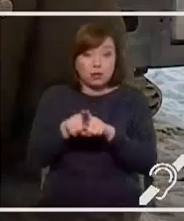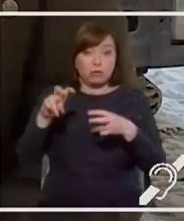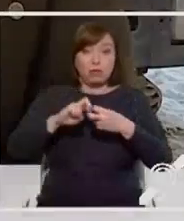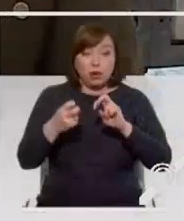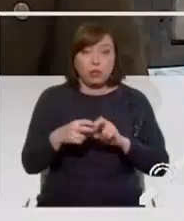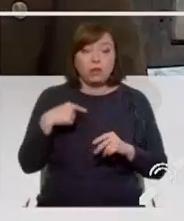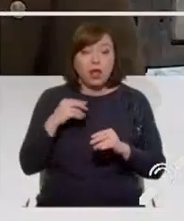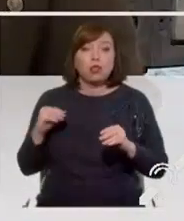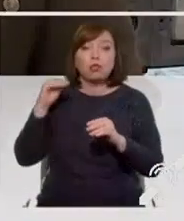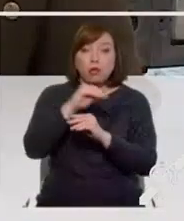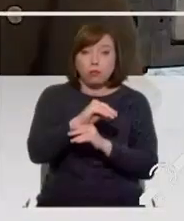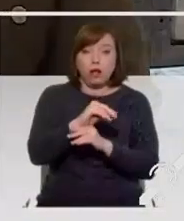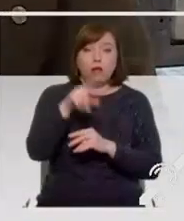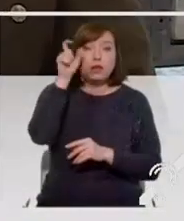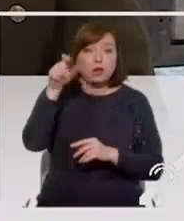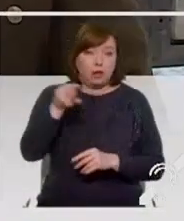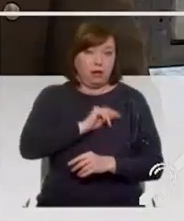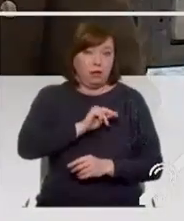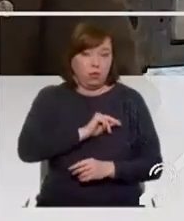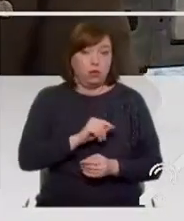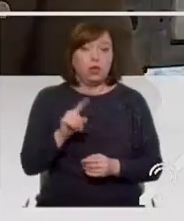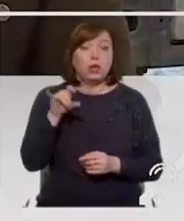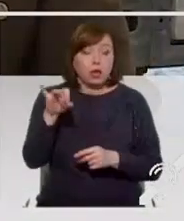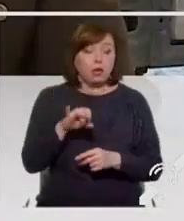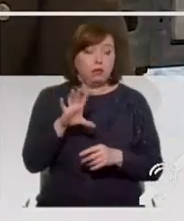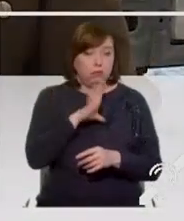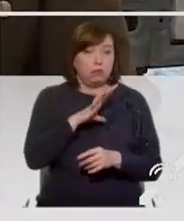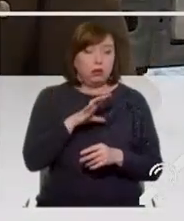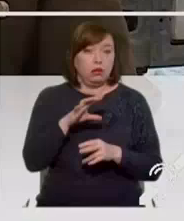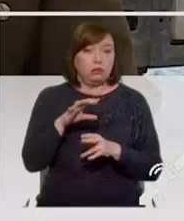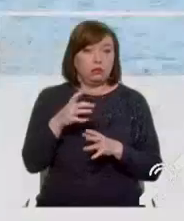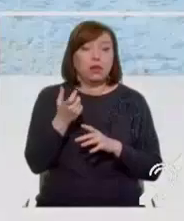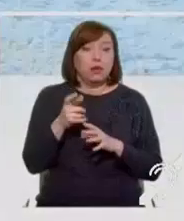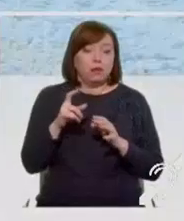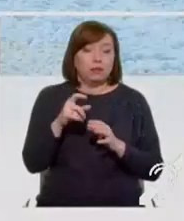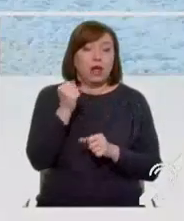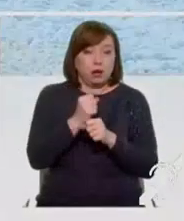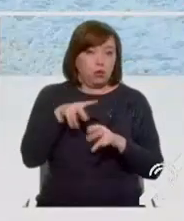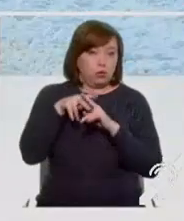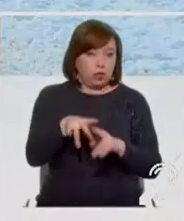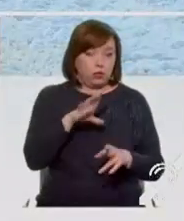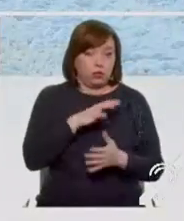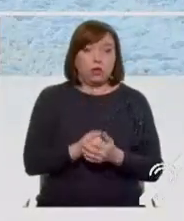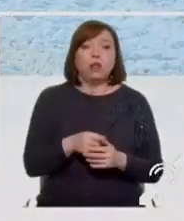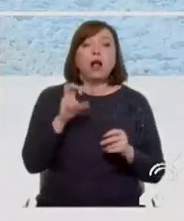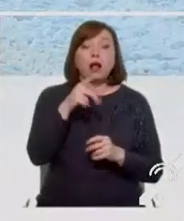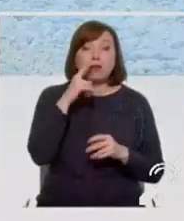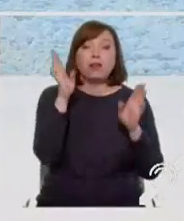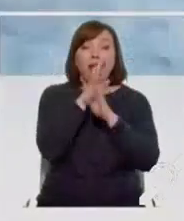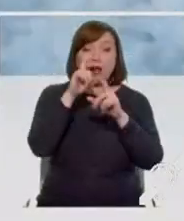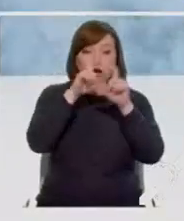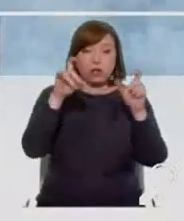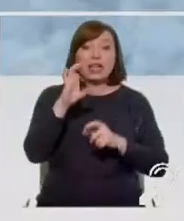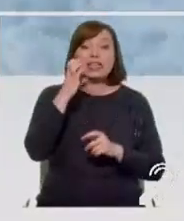am suplinit numărul de muncitori, astfel încât ei au lucrat mai puține ore. Potrivit Serviciului Hidrometeorologic de Sat,